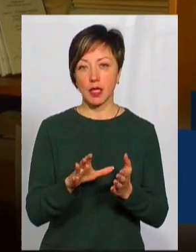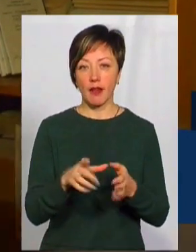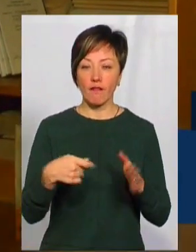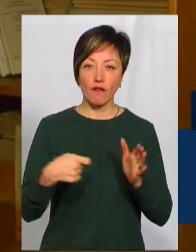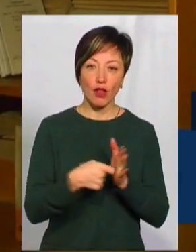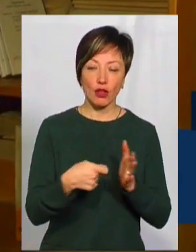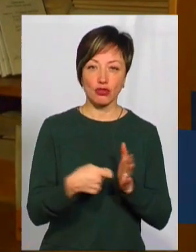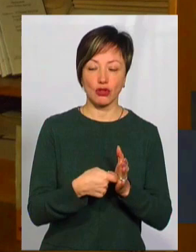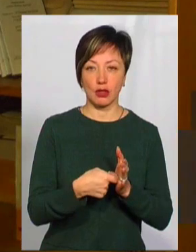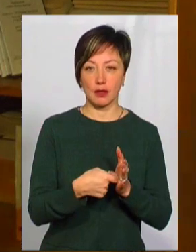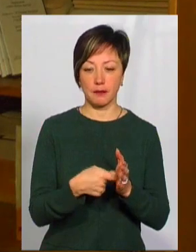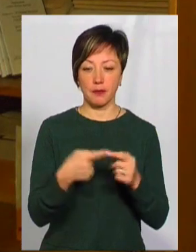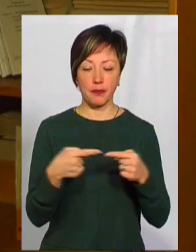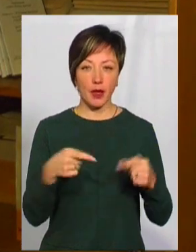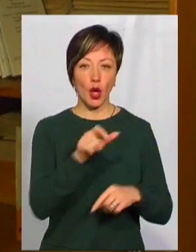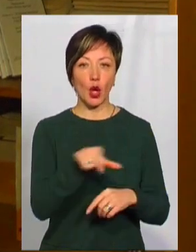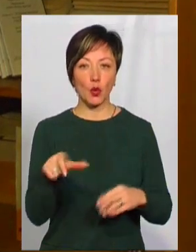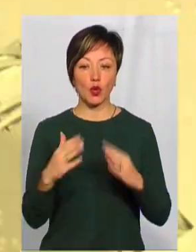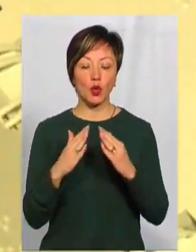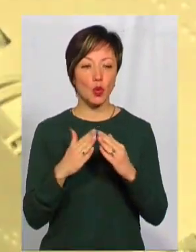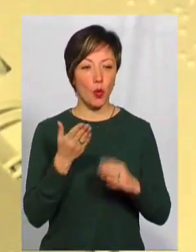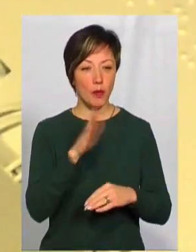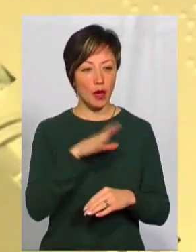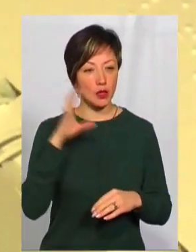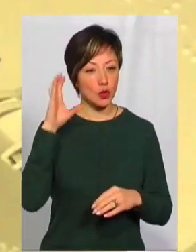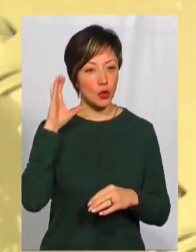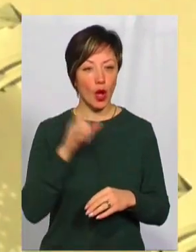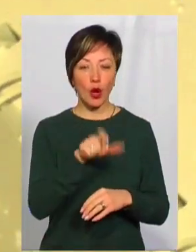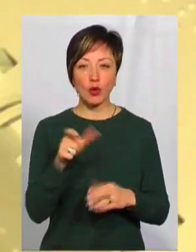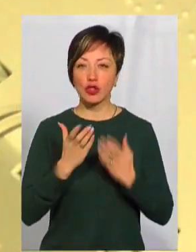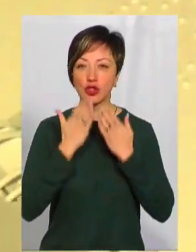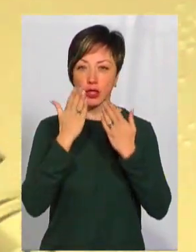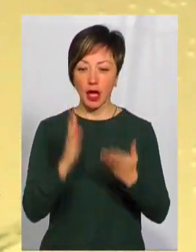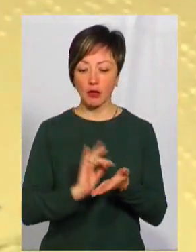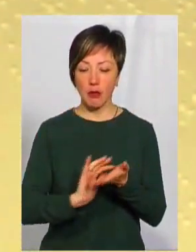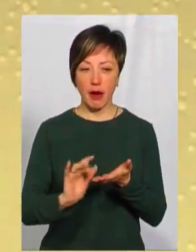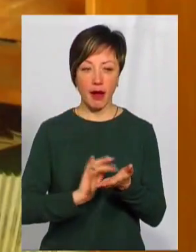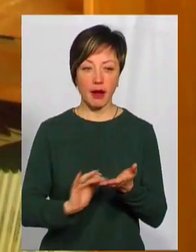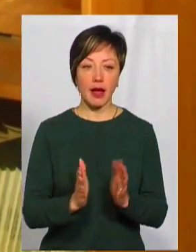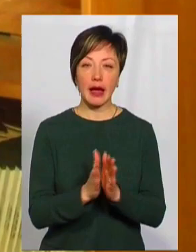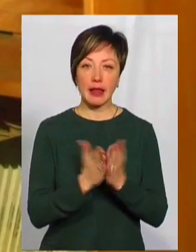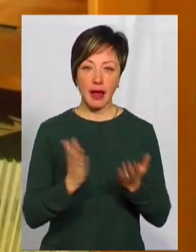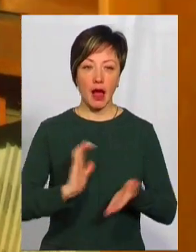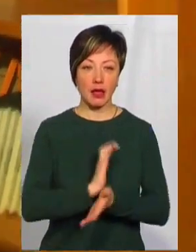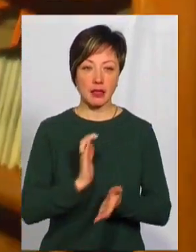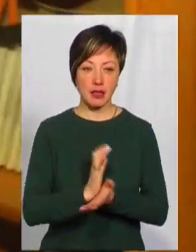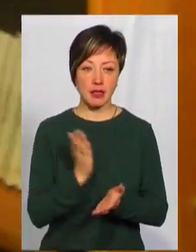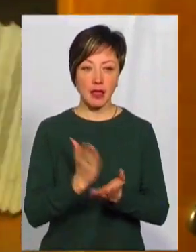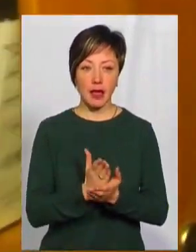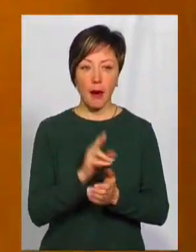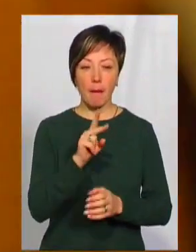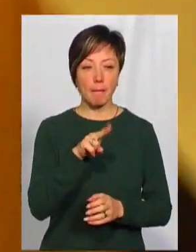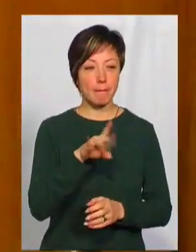флешки, і так люди вдома вже слухають. Для людей, які вміють читати шрифтом Брайля, тут є книги і газети. «Промінь» – це